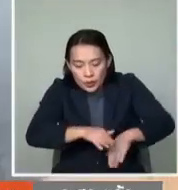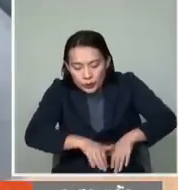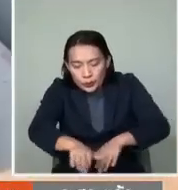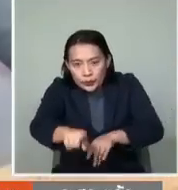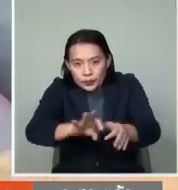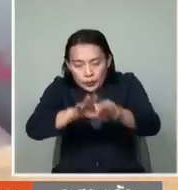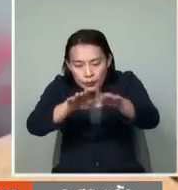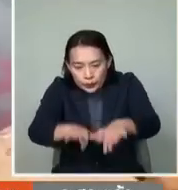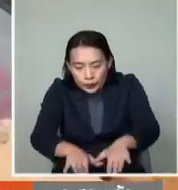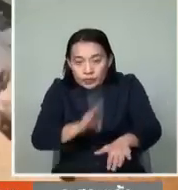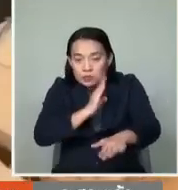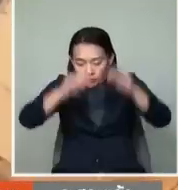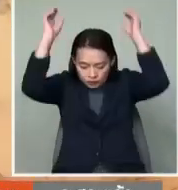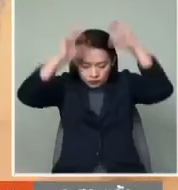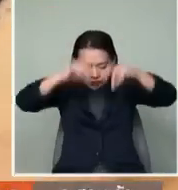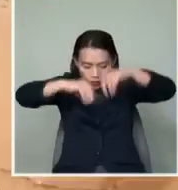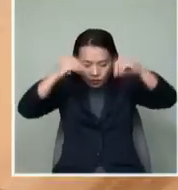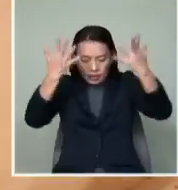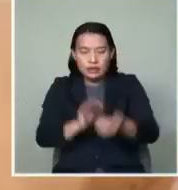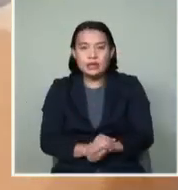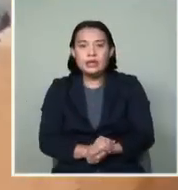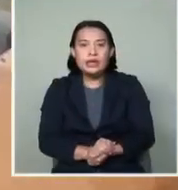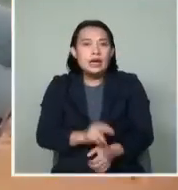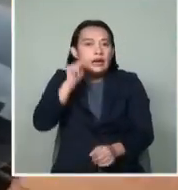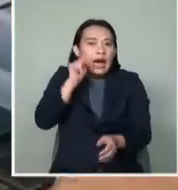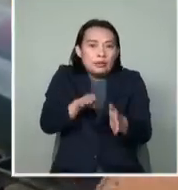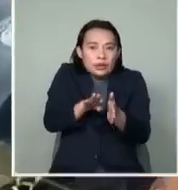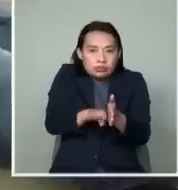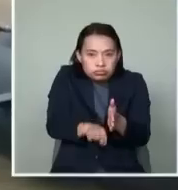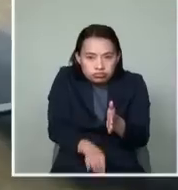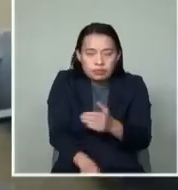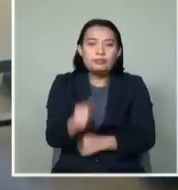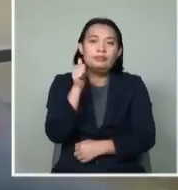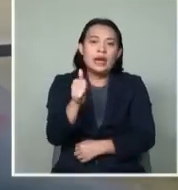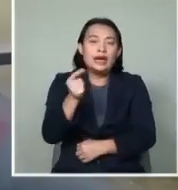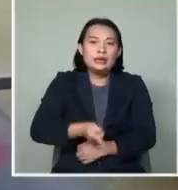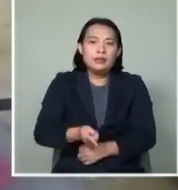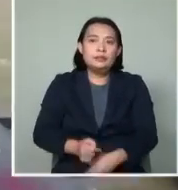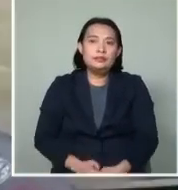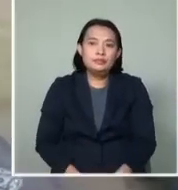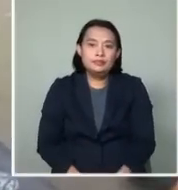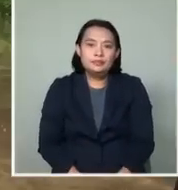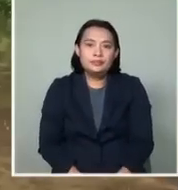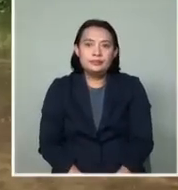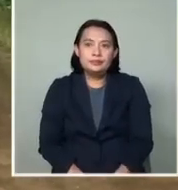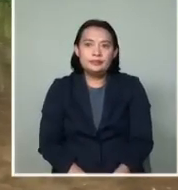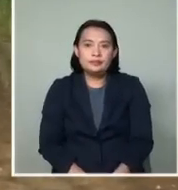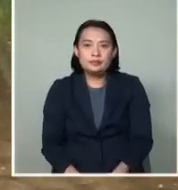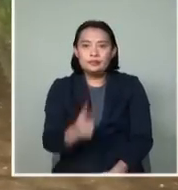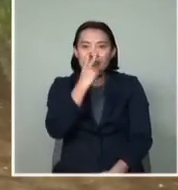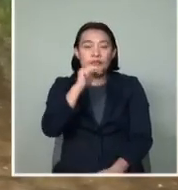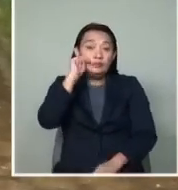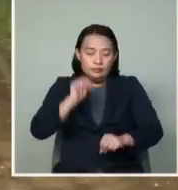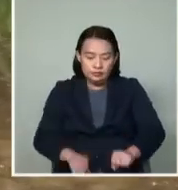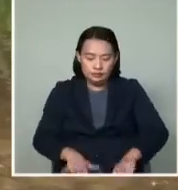ลงนะหากว่าไม่มีฝนตกลงมาซ้ำเนี่ยก็คาดว่าสถานการณ์จะกลับเข้าสู่ภาวะปกติได้เร็วๆนี้นั่นเองครับขณะที่สถานการณ์น้ำ